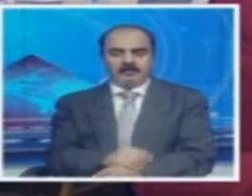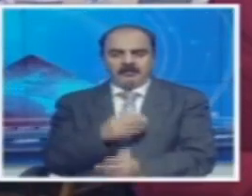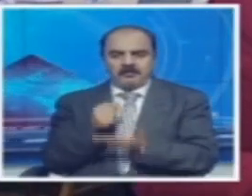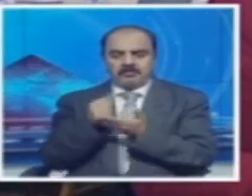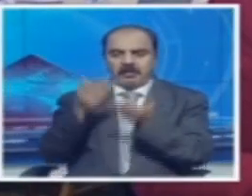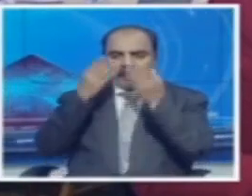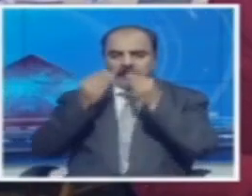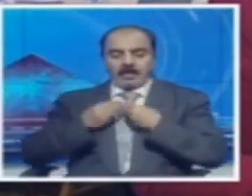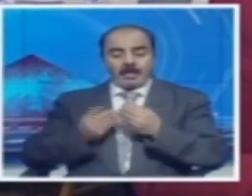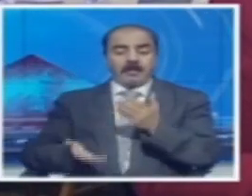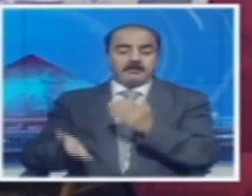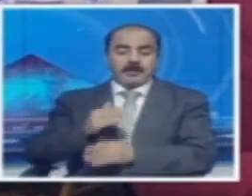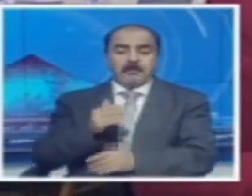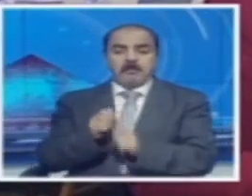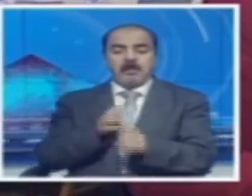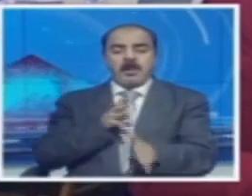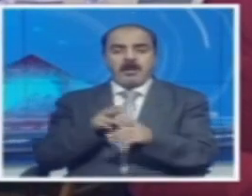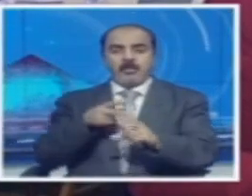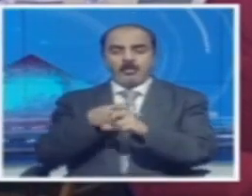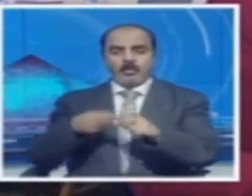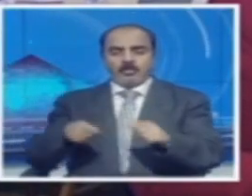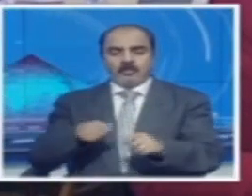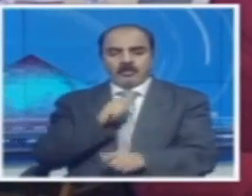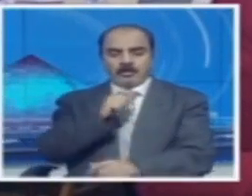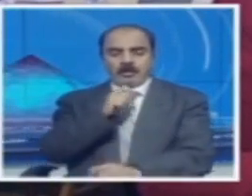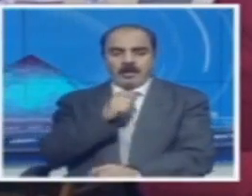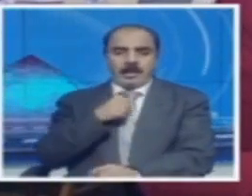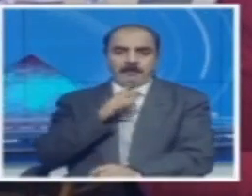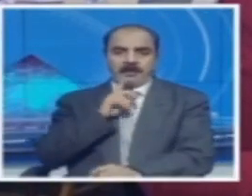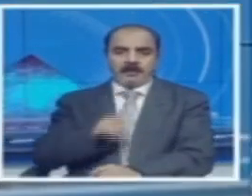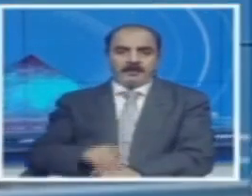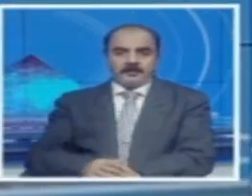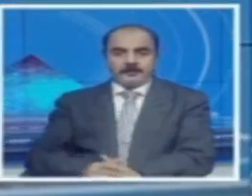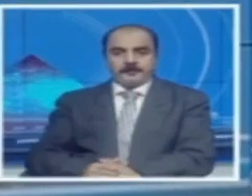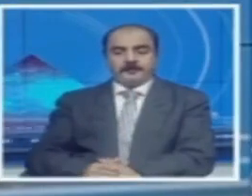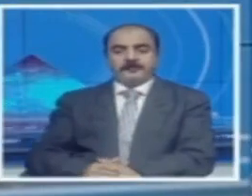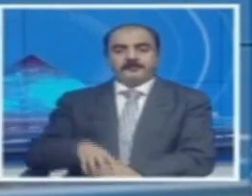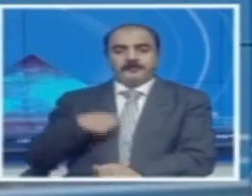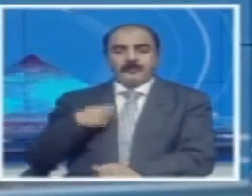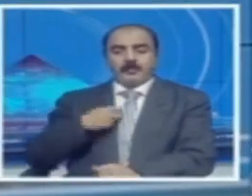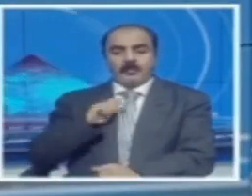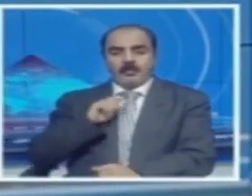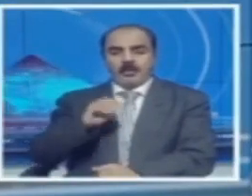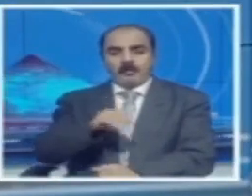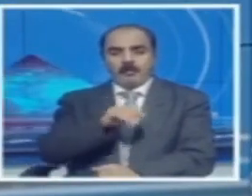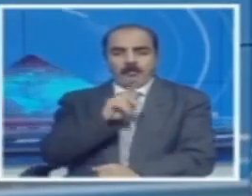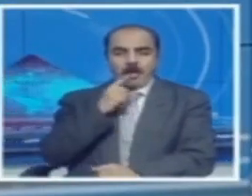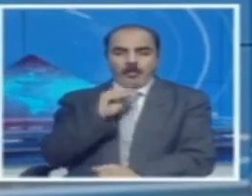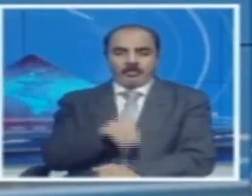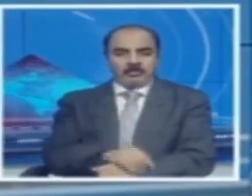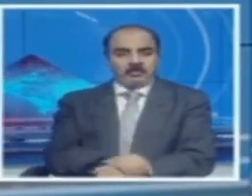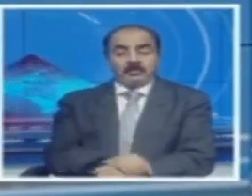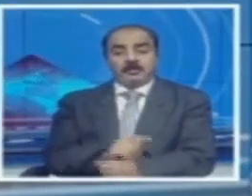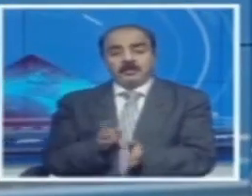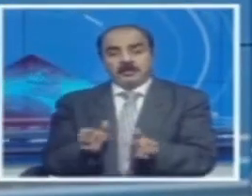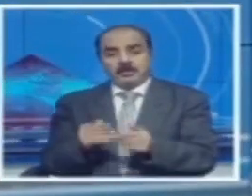قيمتها تزيد عن 1 مليار يورو. لمياء موافي، التلفزيون المصري. أكد وزير التنمية المحلية محمود